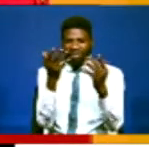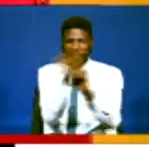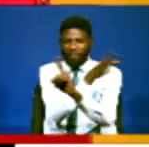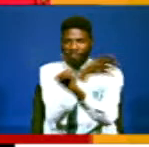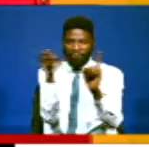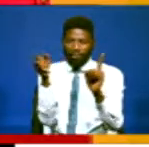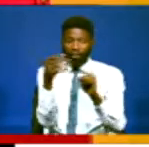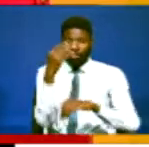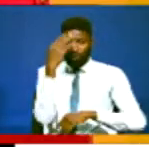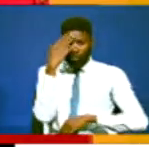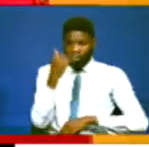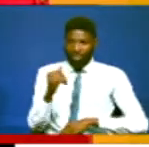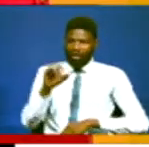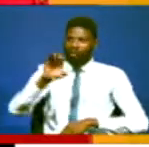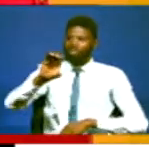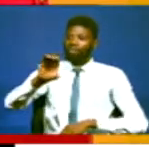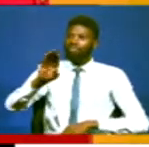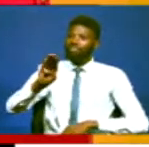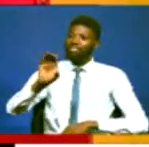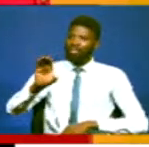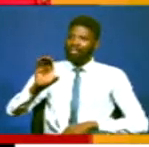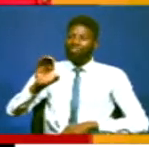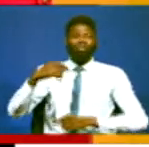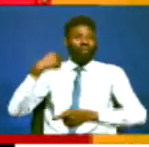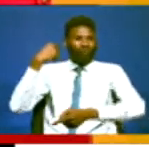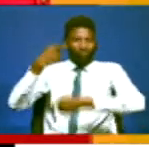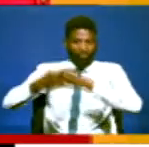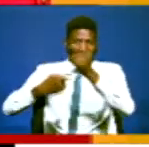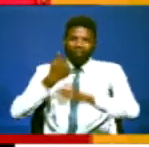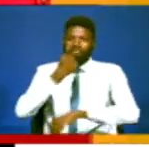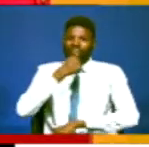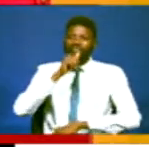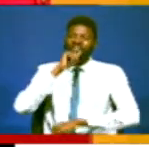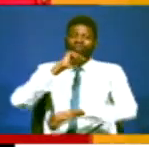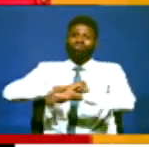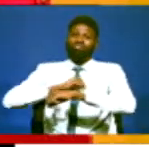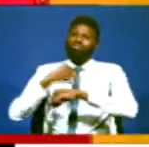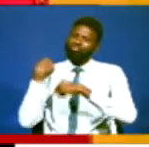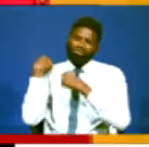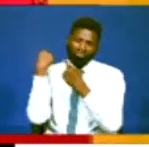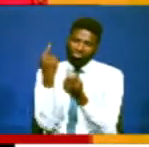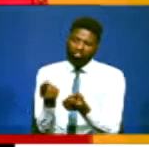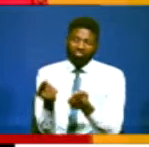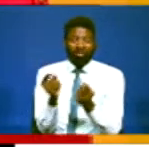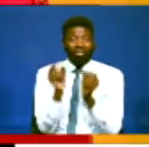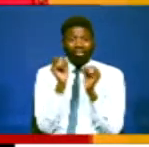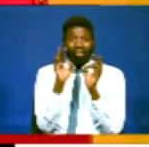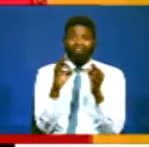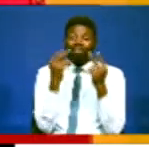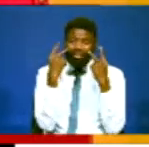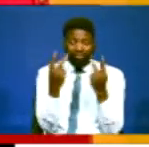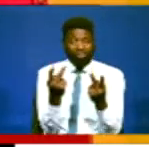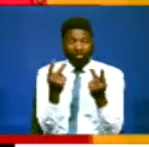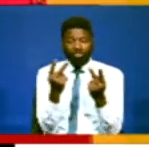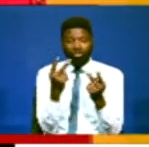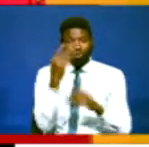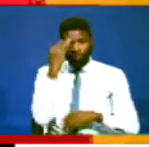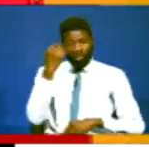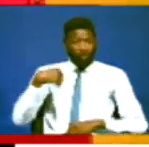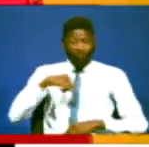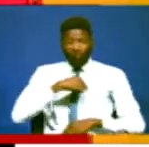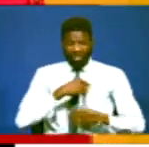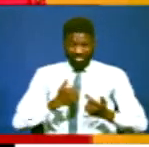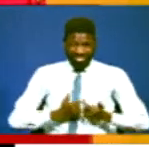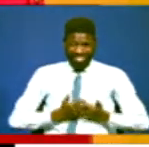umilisi umekuwa ukiendelea katika shule za kibinafsi kwa kweli. Mm-hmm. Ukiangalia, kwa sababu hatuishi shimoni. No.